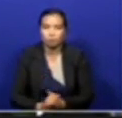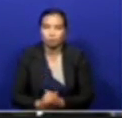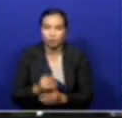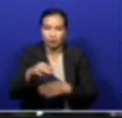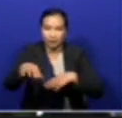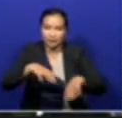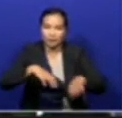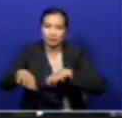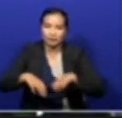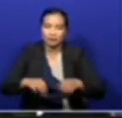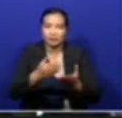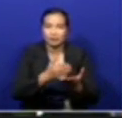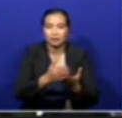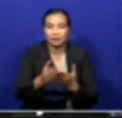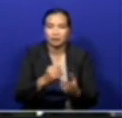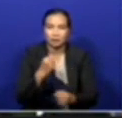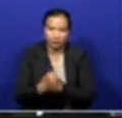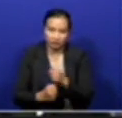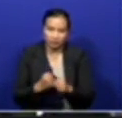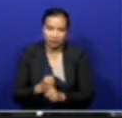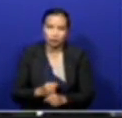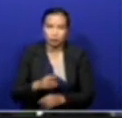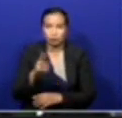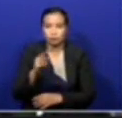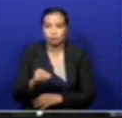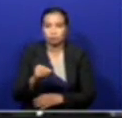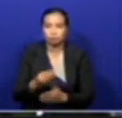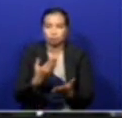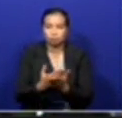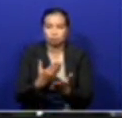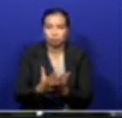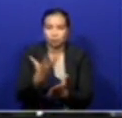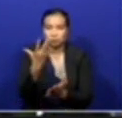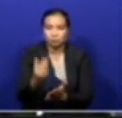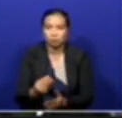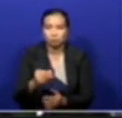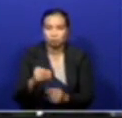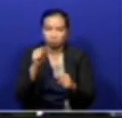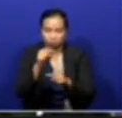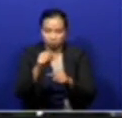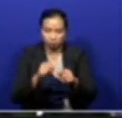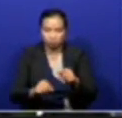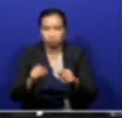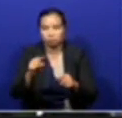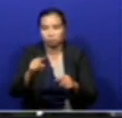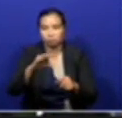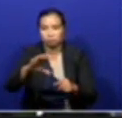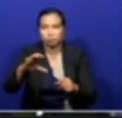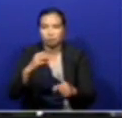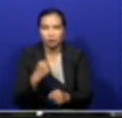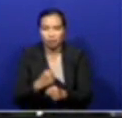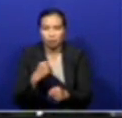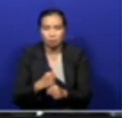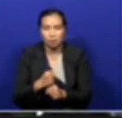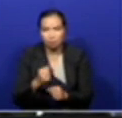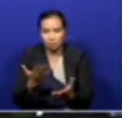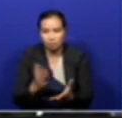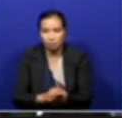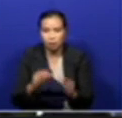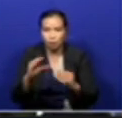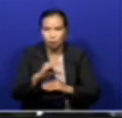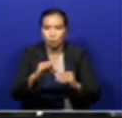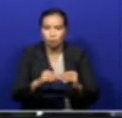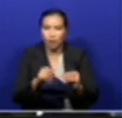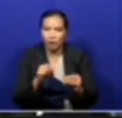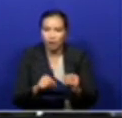ซื้อจัดจ้างในปี60เลยเงินคงเหลือ 100% แล้วทำไมไม่ทำคะโครงการอย่างนี้เพราะว่า